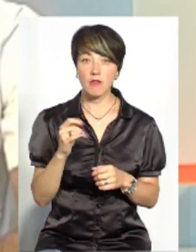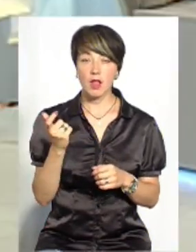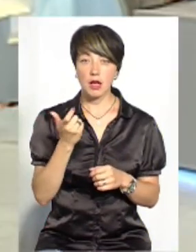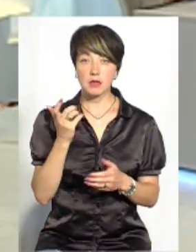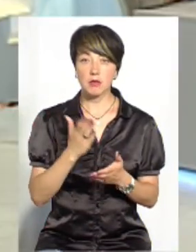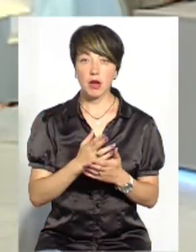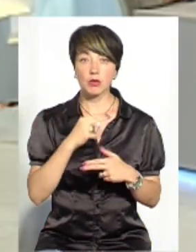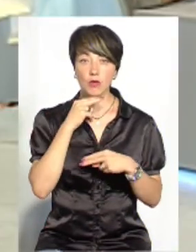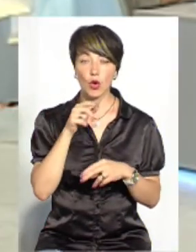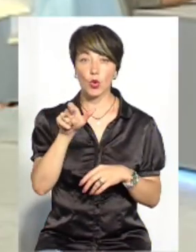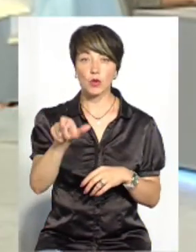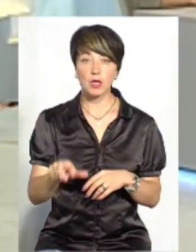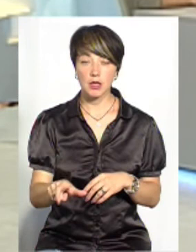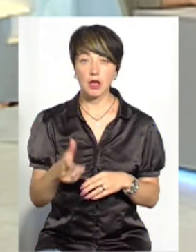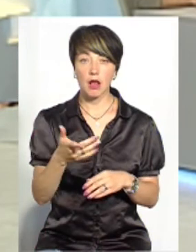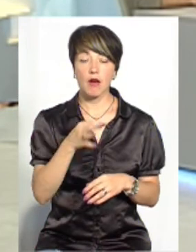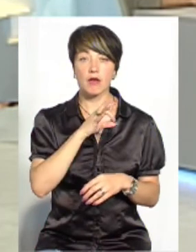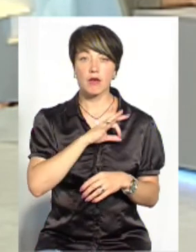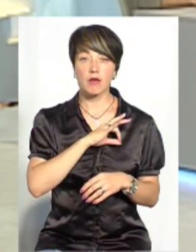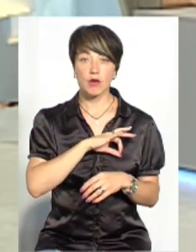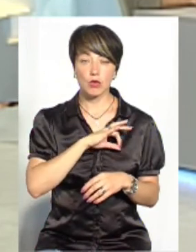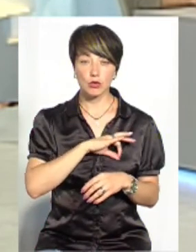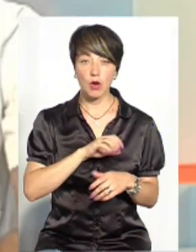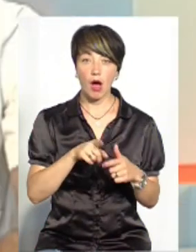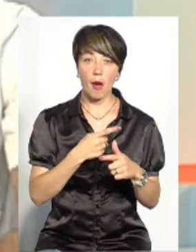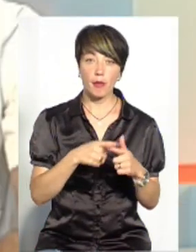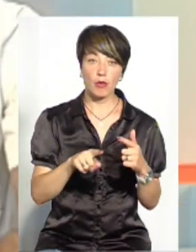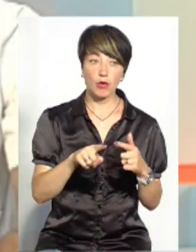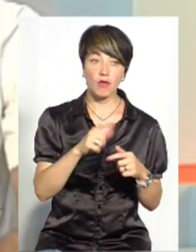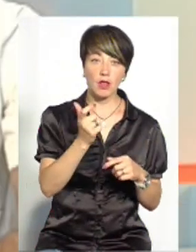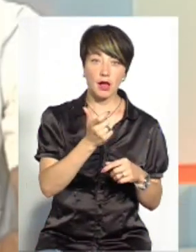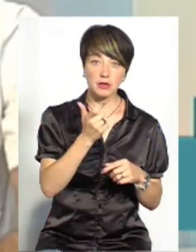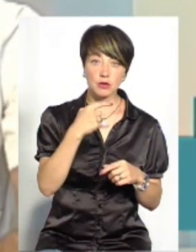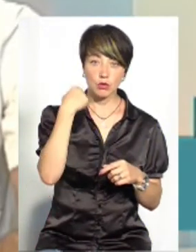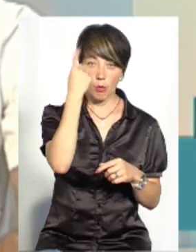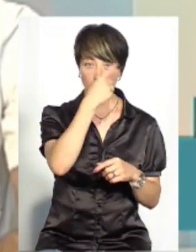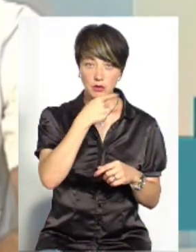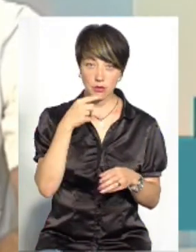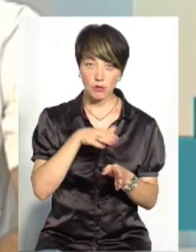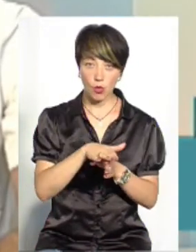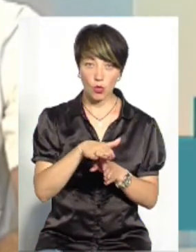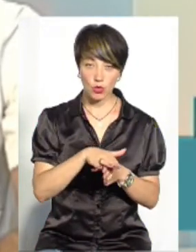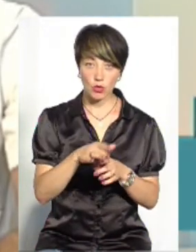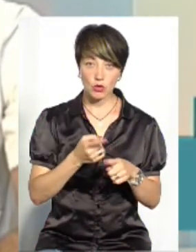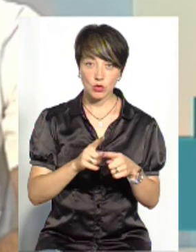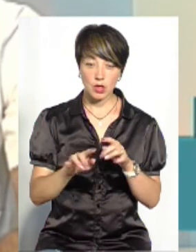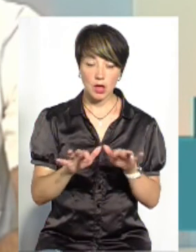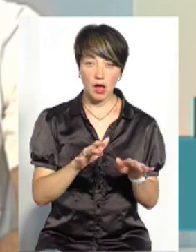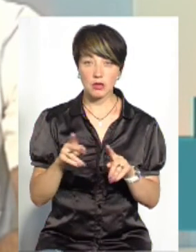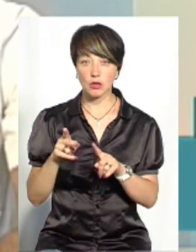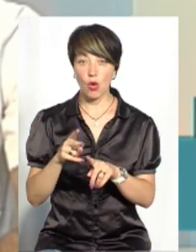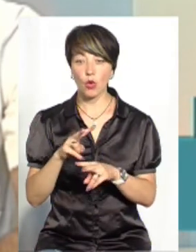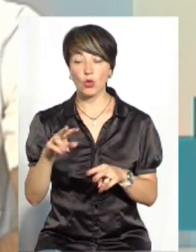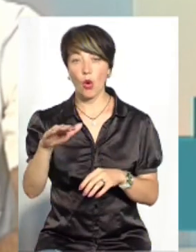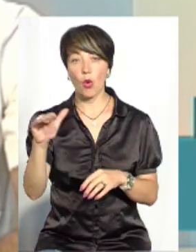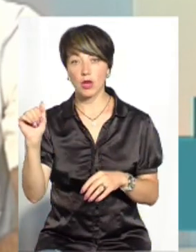увазі людина, яка його орендує. То або то власник, якщо він безпосередньо проводить ту діяльність, або